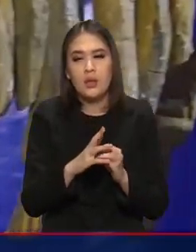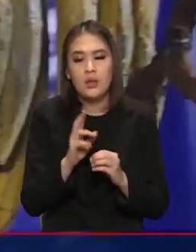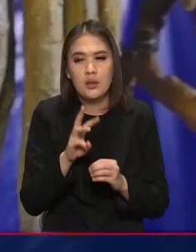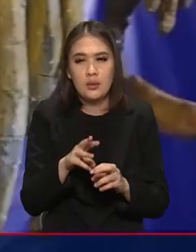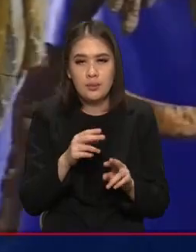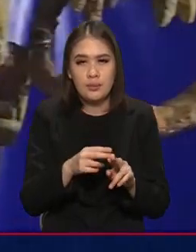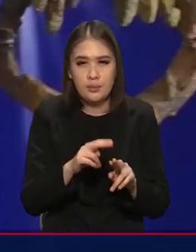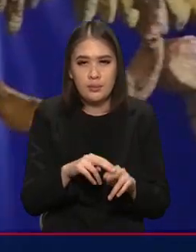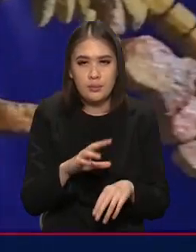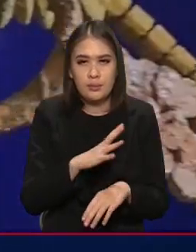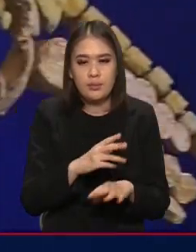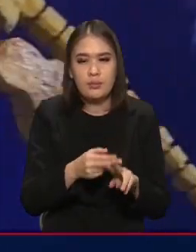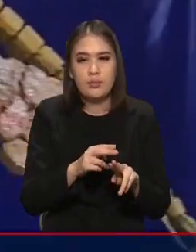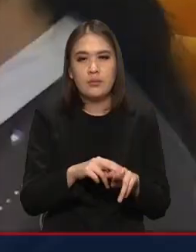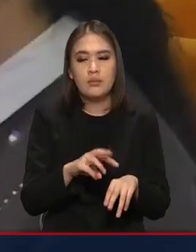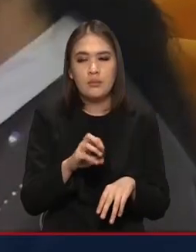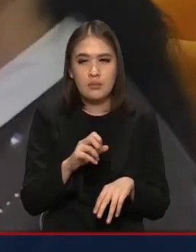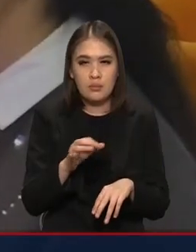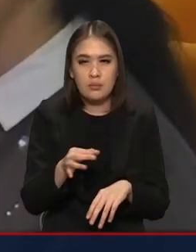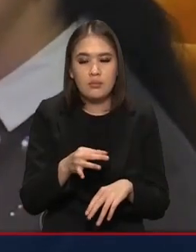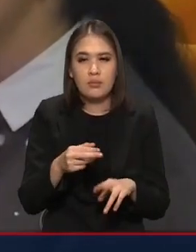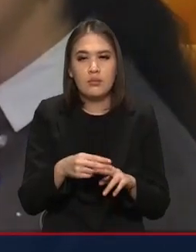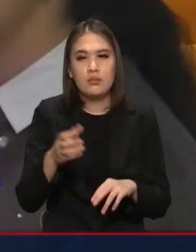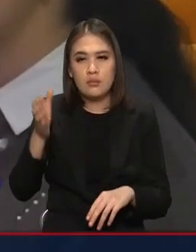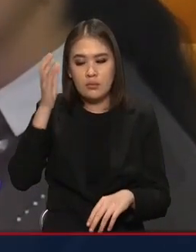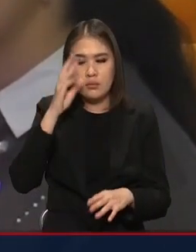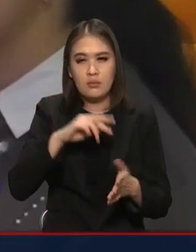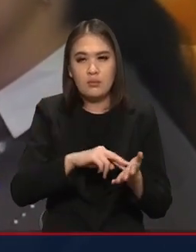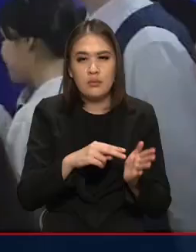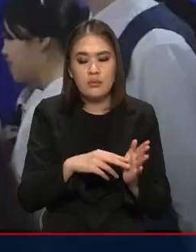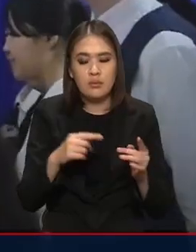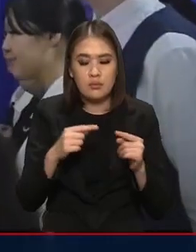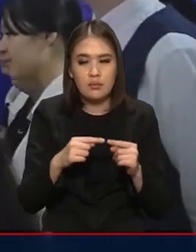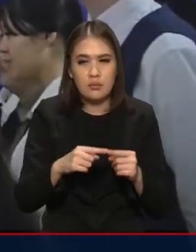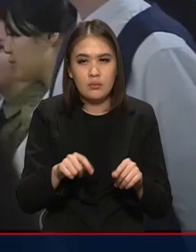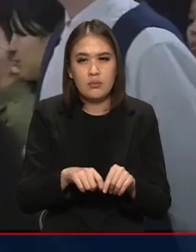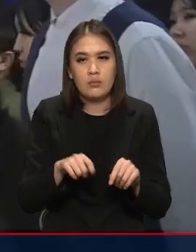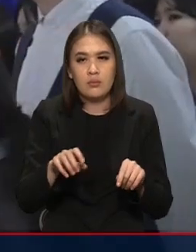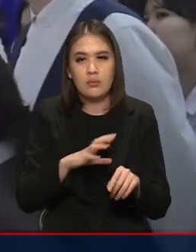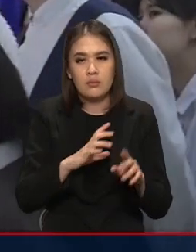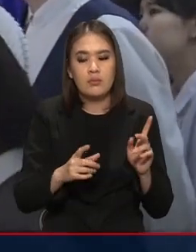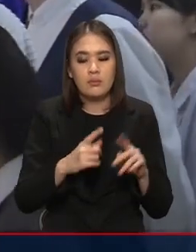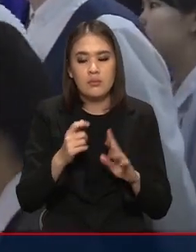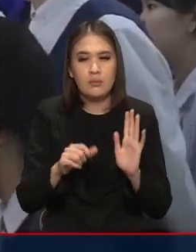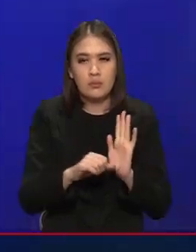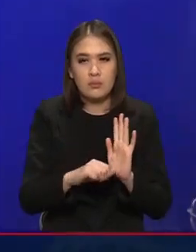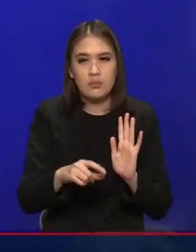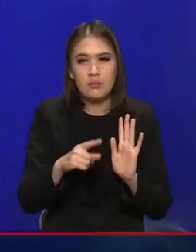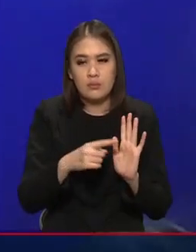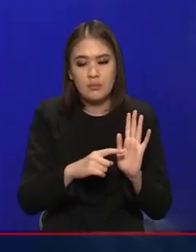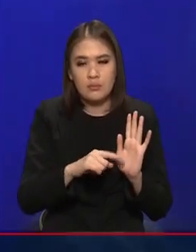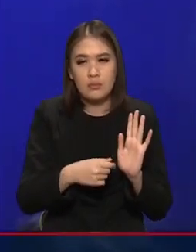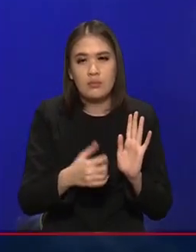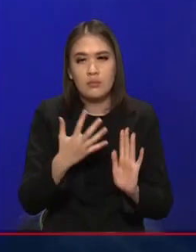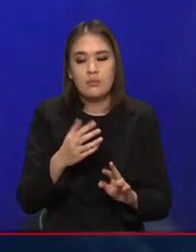села Щитпе Мангистауской области. Тогда ученые планировали в точности воссоздать его скелет высотой в 6,5 метров. Однако для